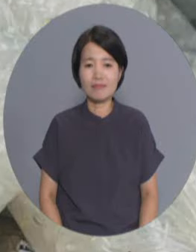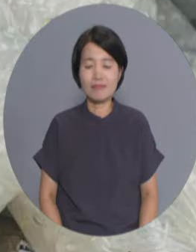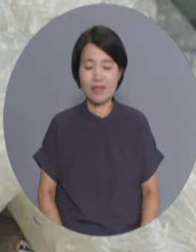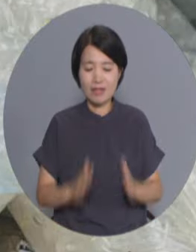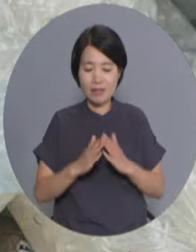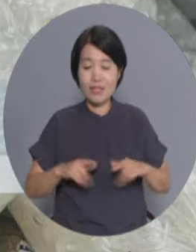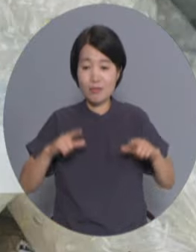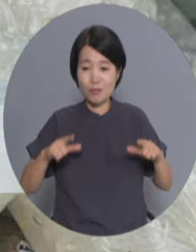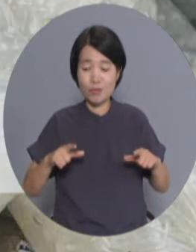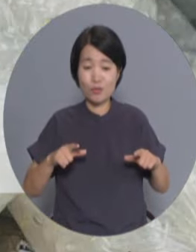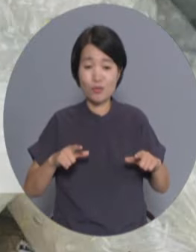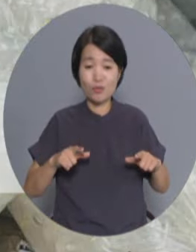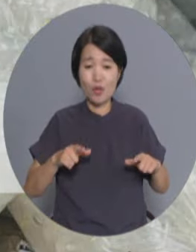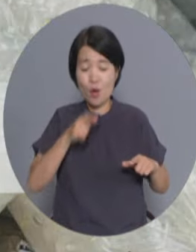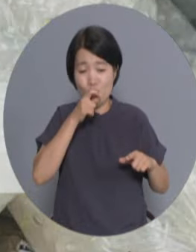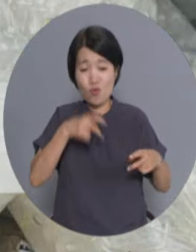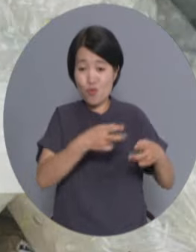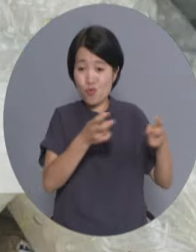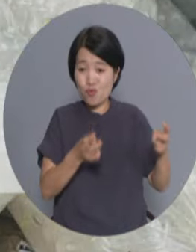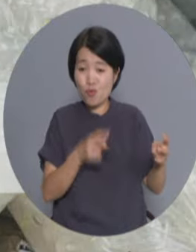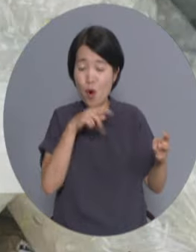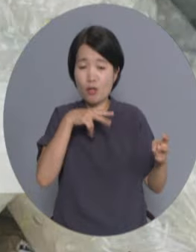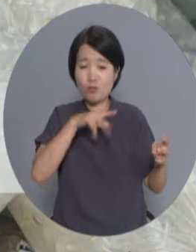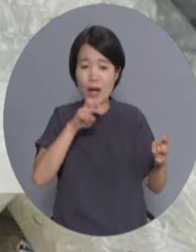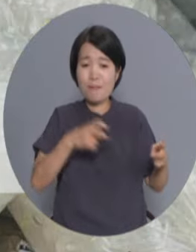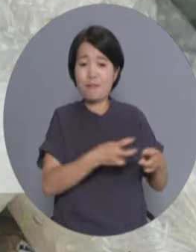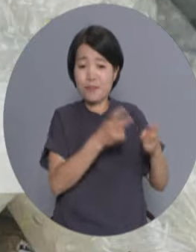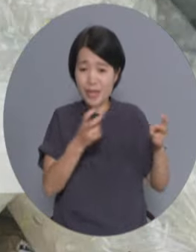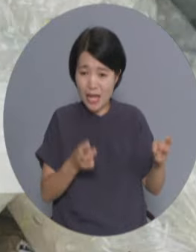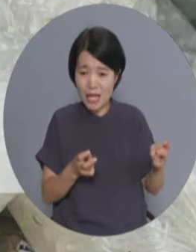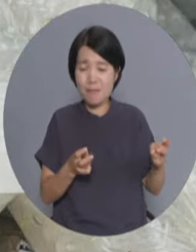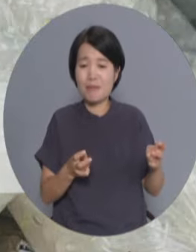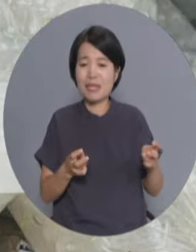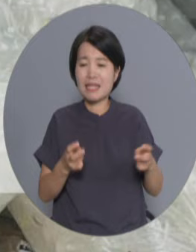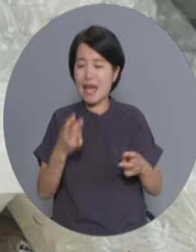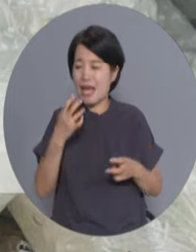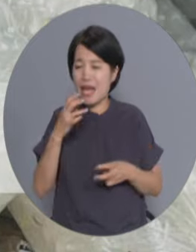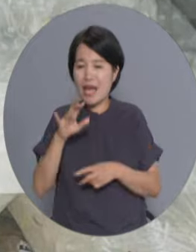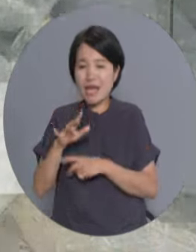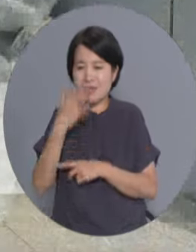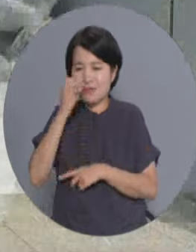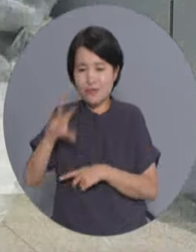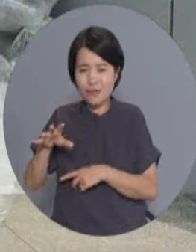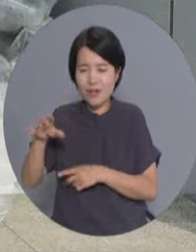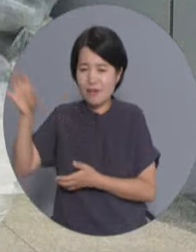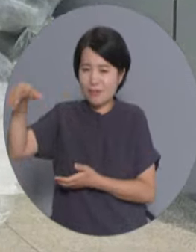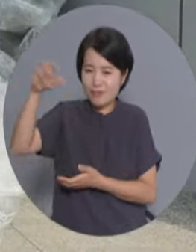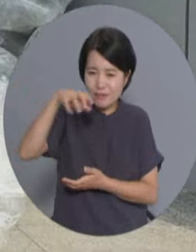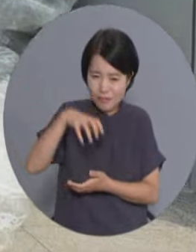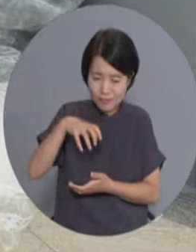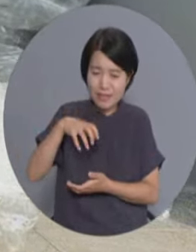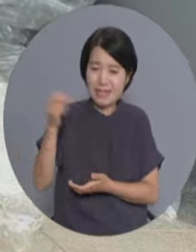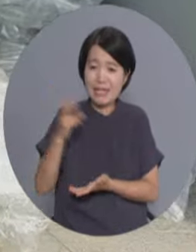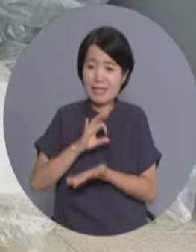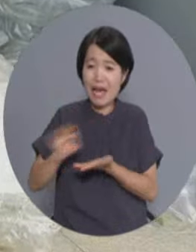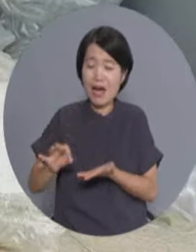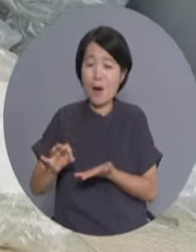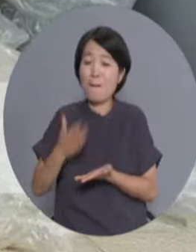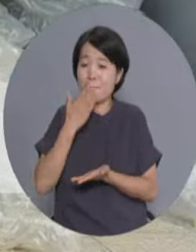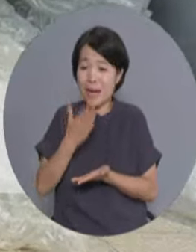전남의 주요 식수원인 주암댐에서 농촌 쓰레기의 재활용 가능성을 보여주는 시민 환경 축제가